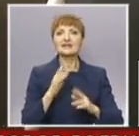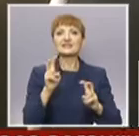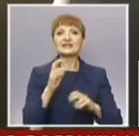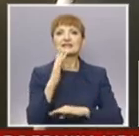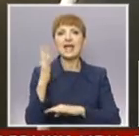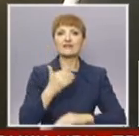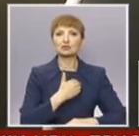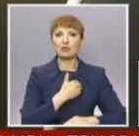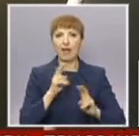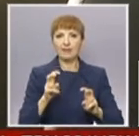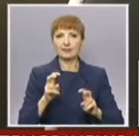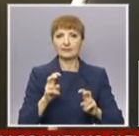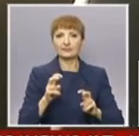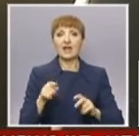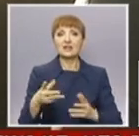желаний»,